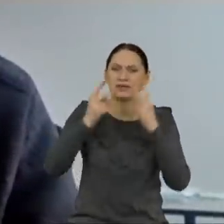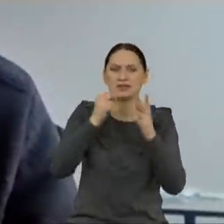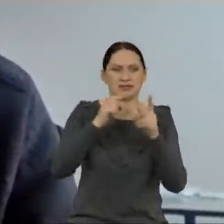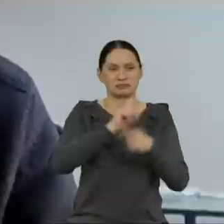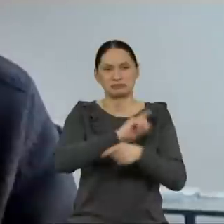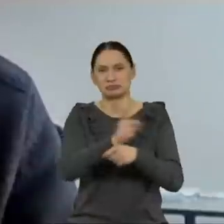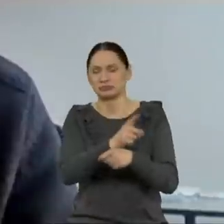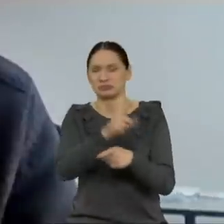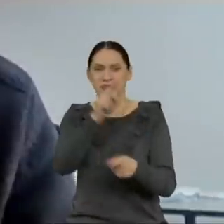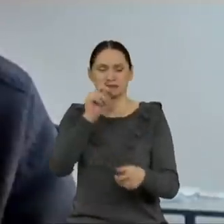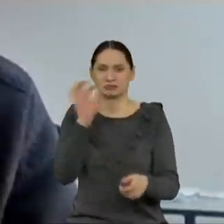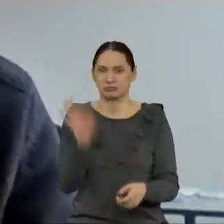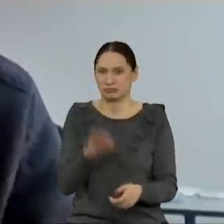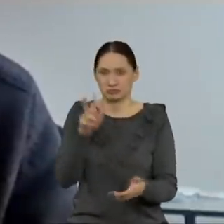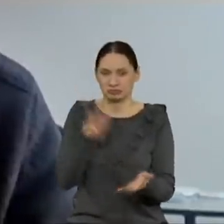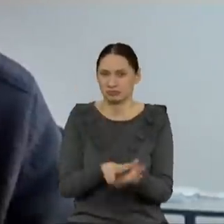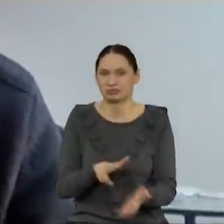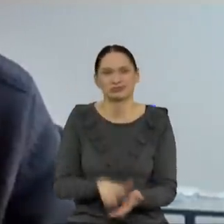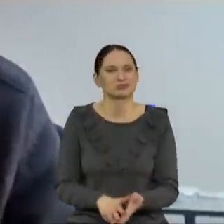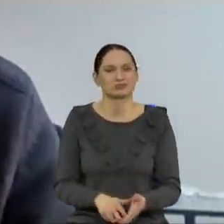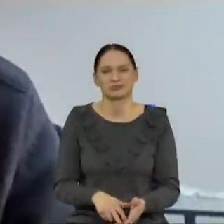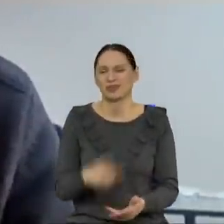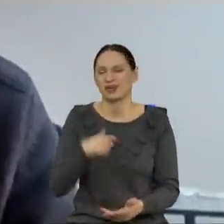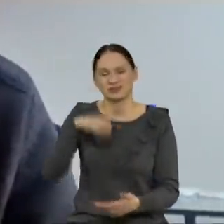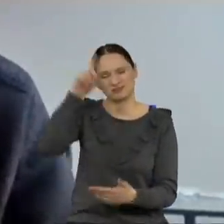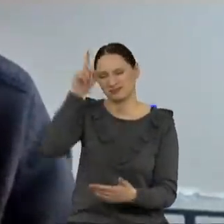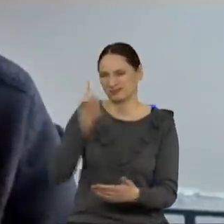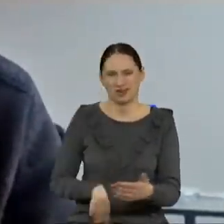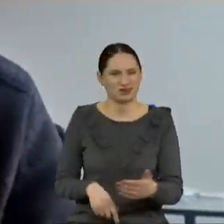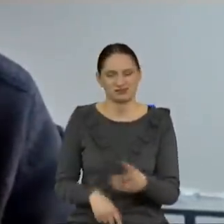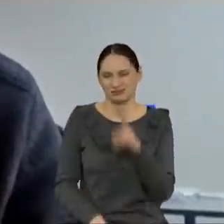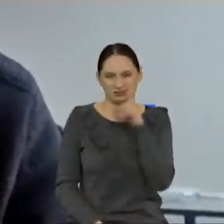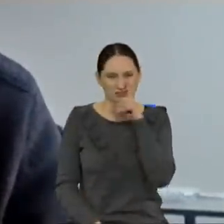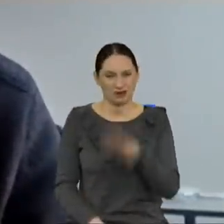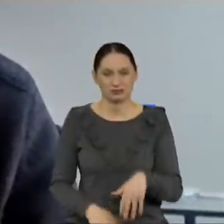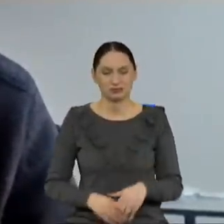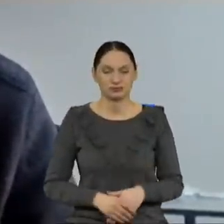kad tikrai to mes netikiu, kad tai galėtų būti